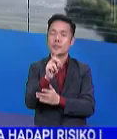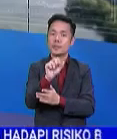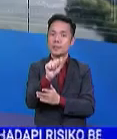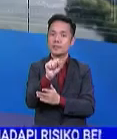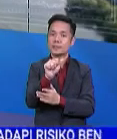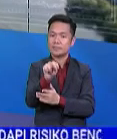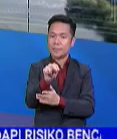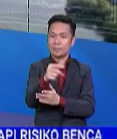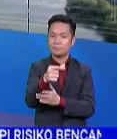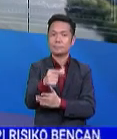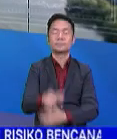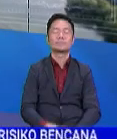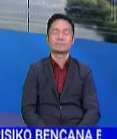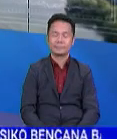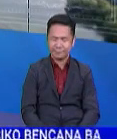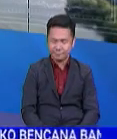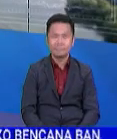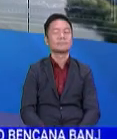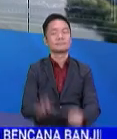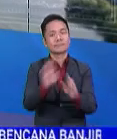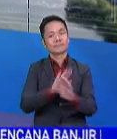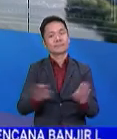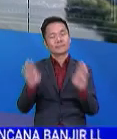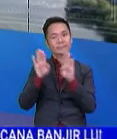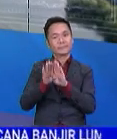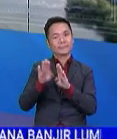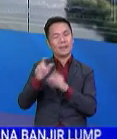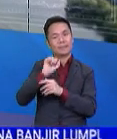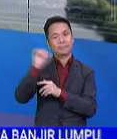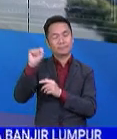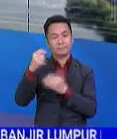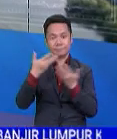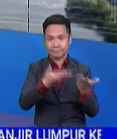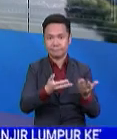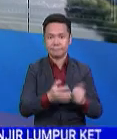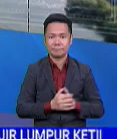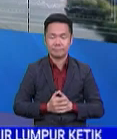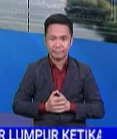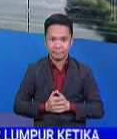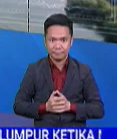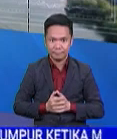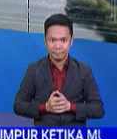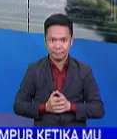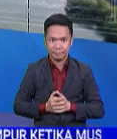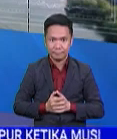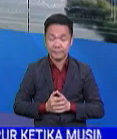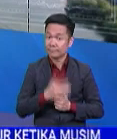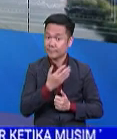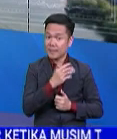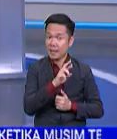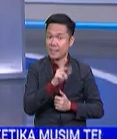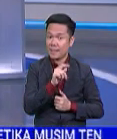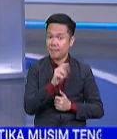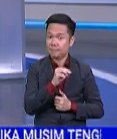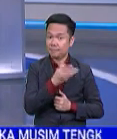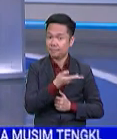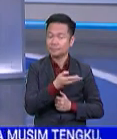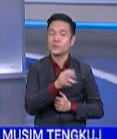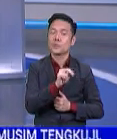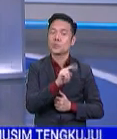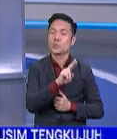Hai setiap arena dari negeri dibawa Bayu berita seterusnya kita kembali kalau sepuri bersama